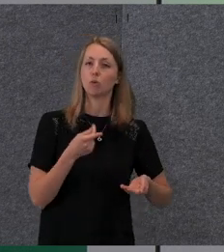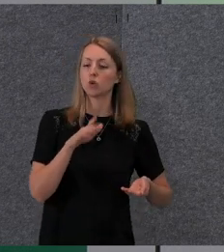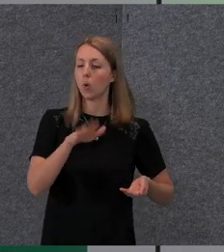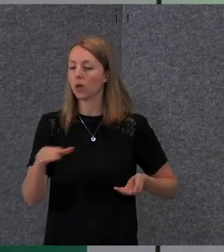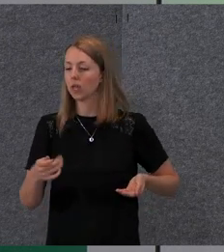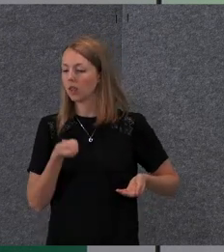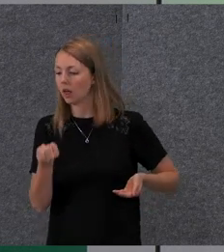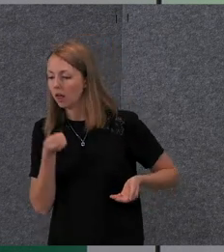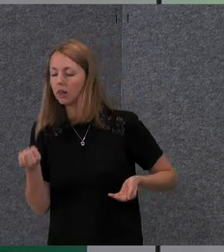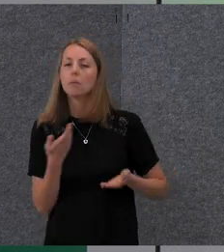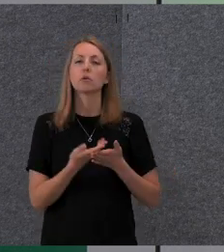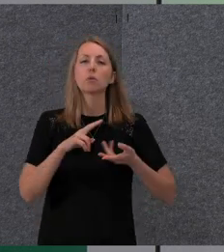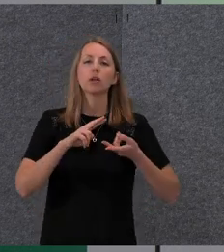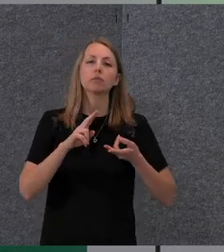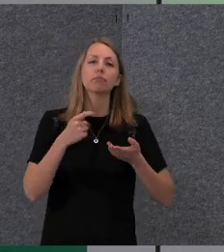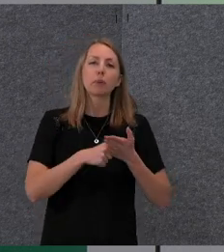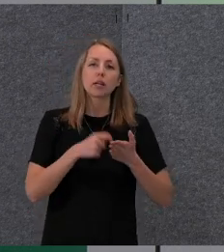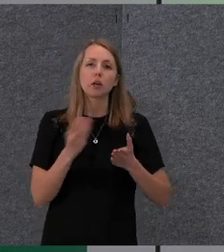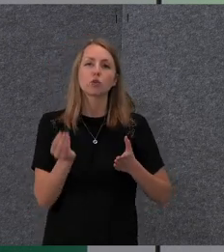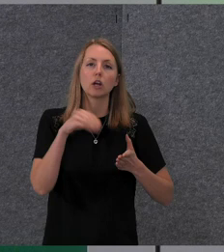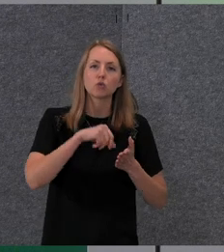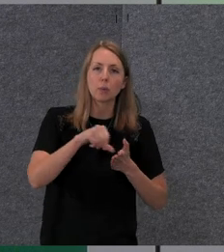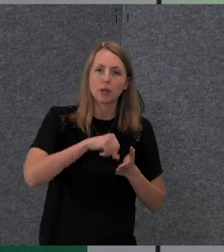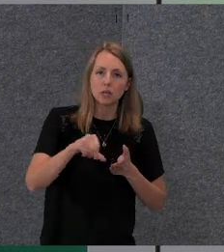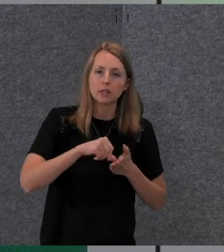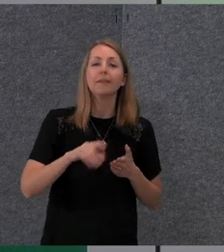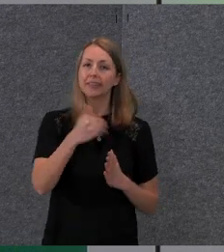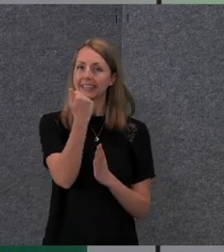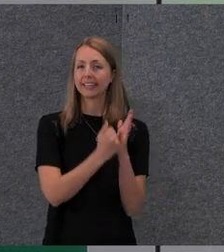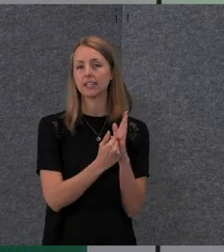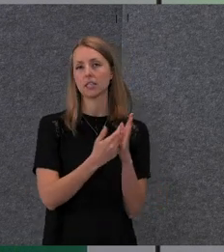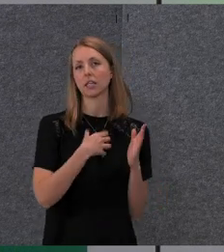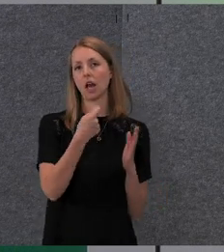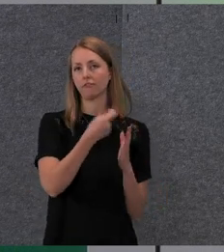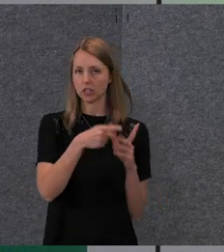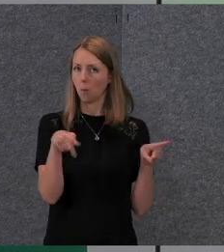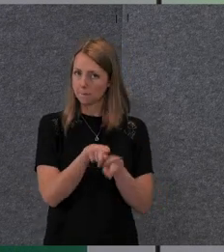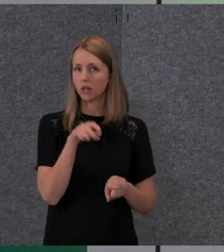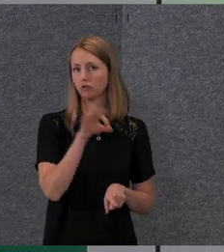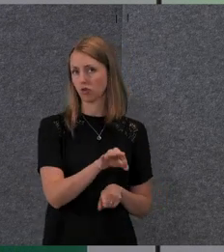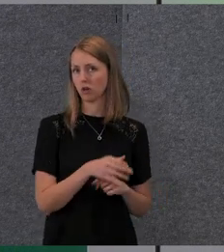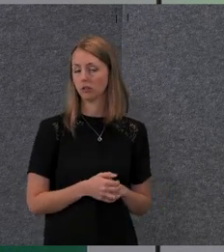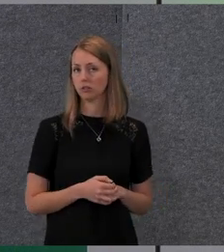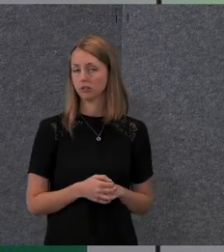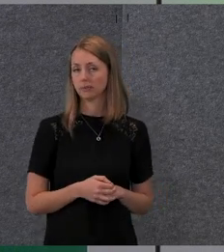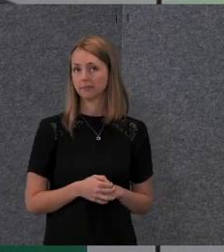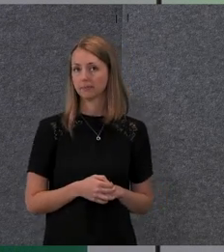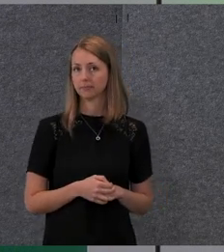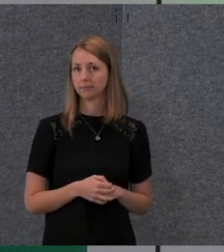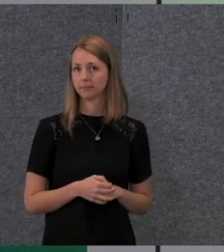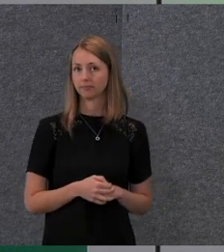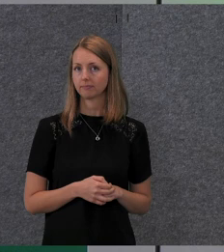gegen Beiträge auch, wären in der gesetzlichen Krankenversicherung gut aufgehoben. Ich glaube, dass wir dort wirklich